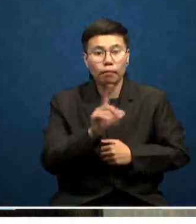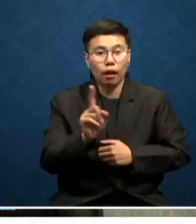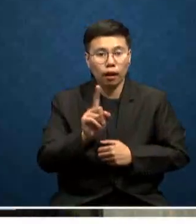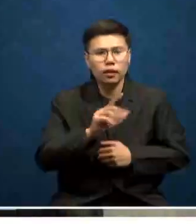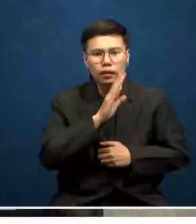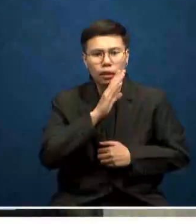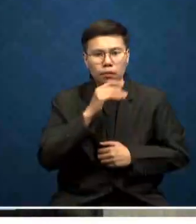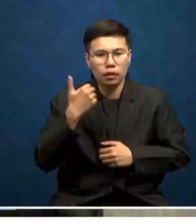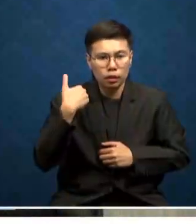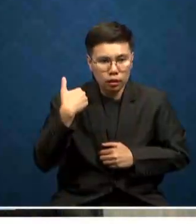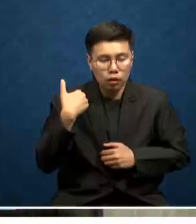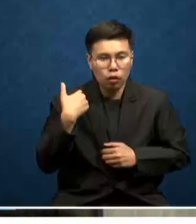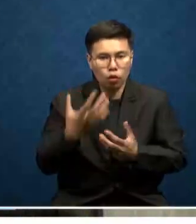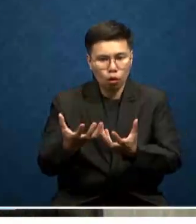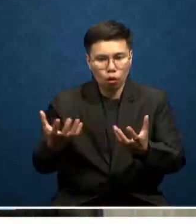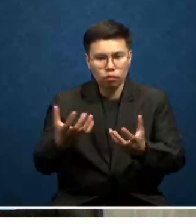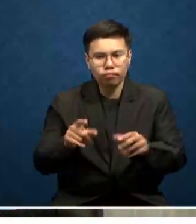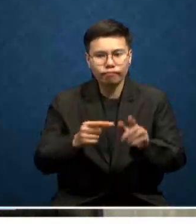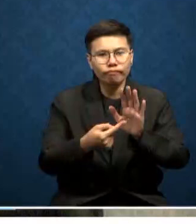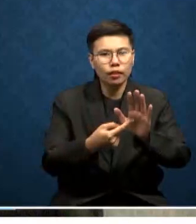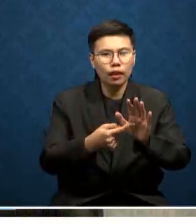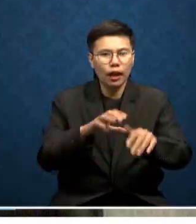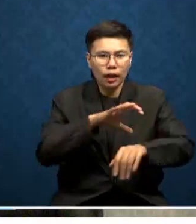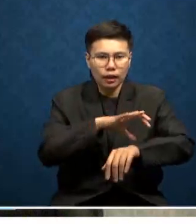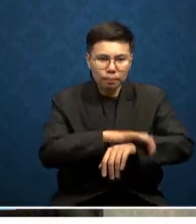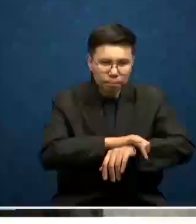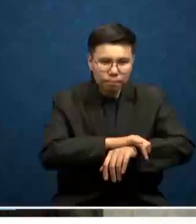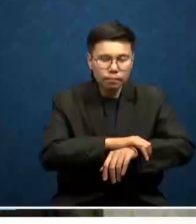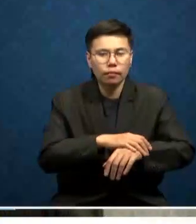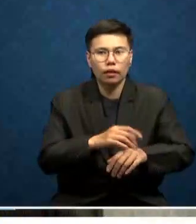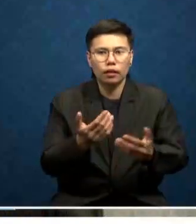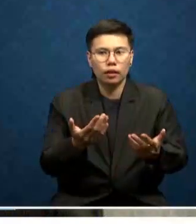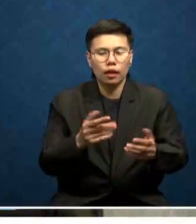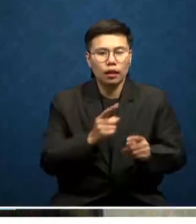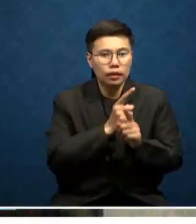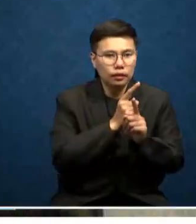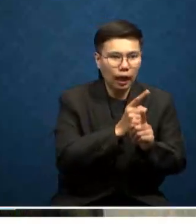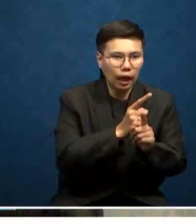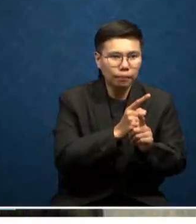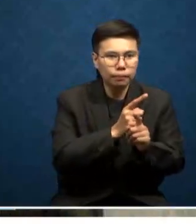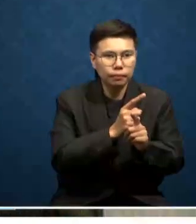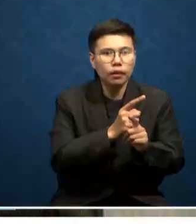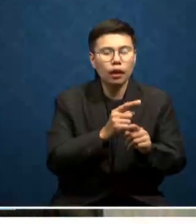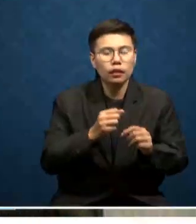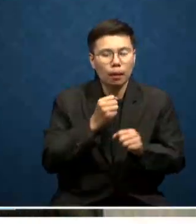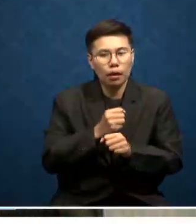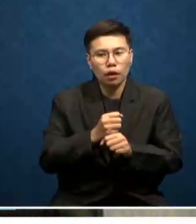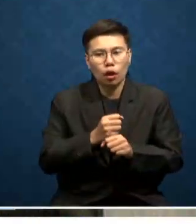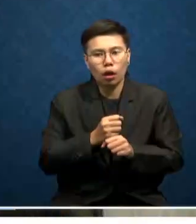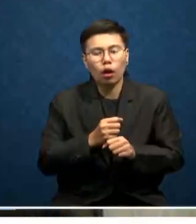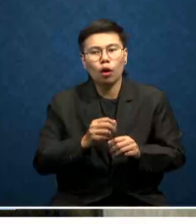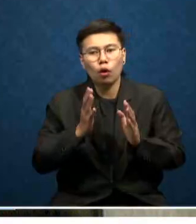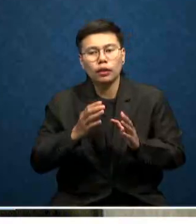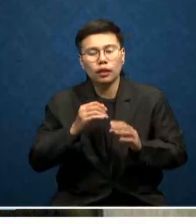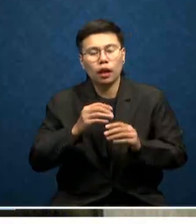ามีอุปกรณ์ยืนยันก็จะช่วยได้อย่างมากทีเดียวในการที่จะทำใหเจ้าหน้าที่นั้นมีความมั่นใจ